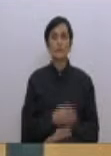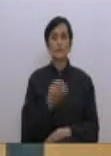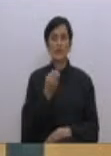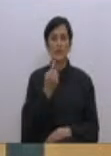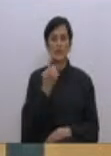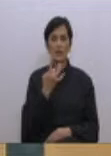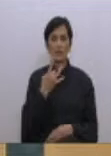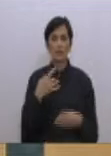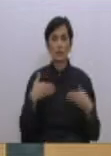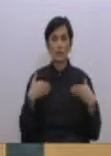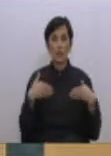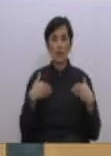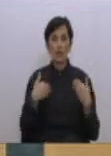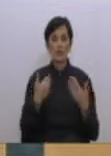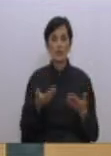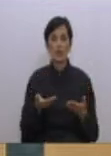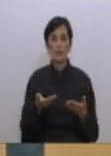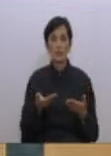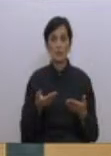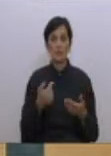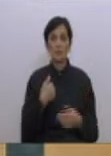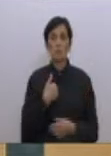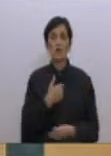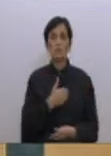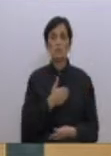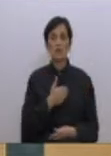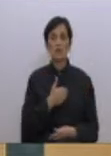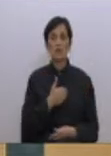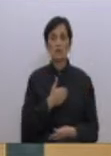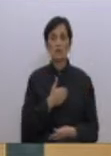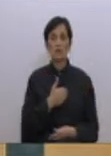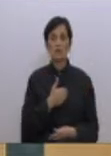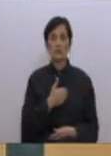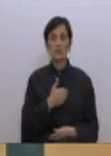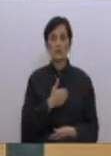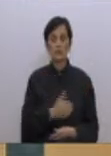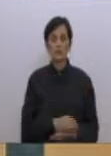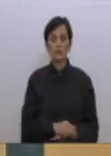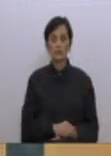კიდევ ერთხელ მოგესალმებით. Მე მინდა